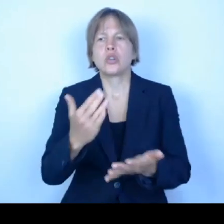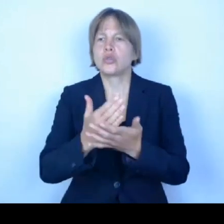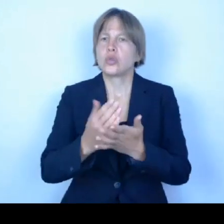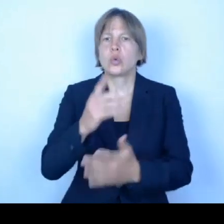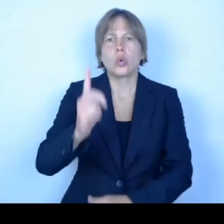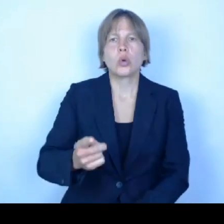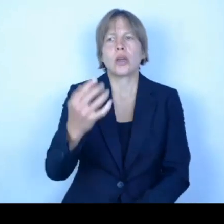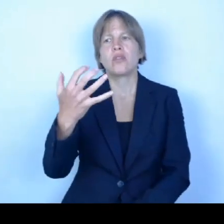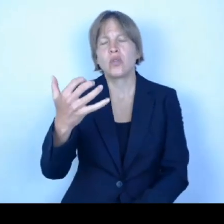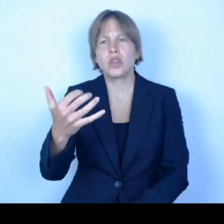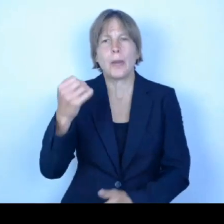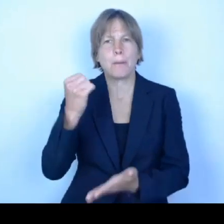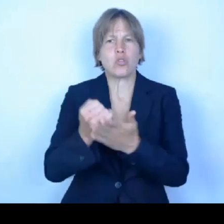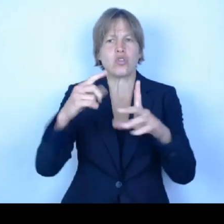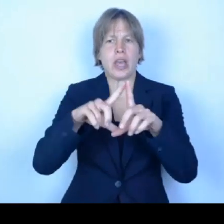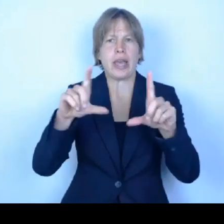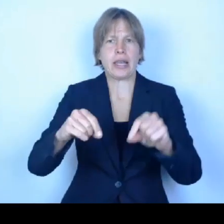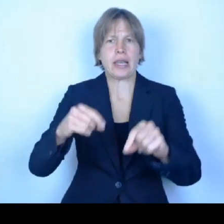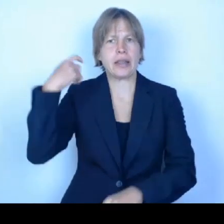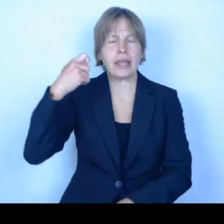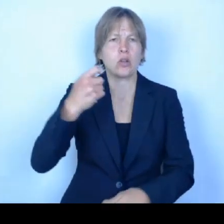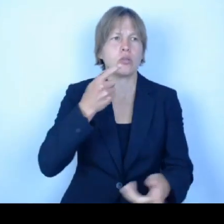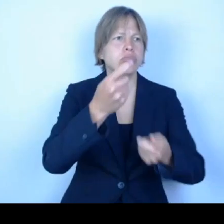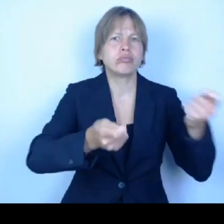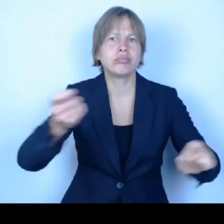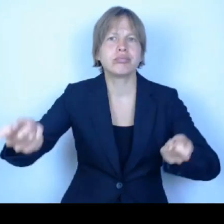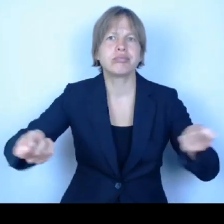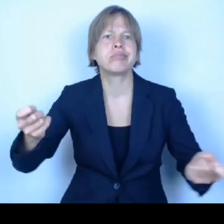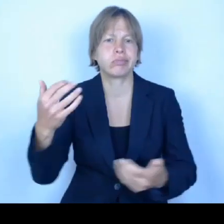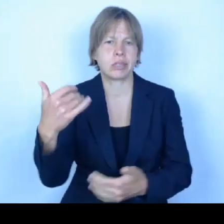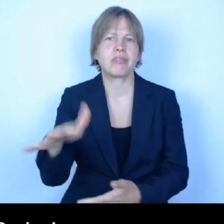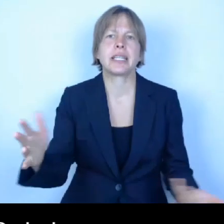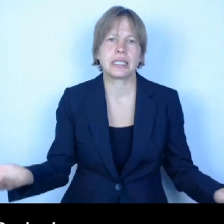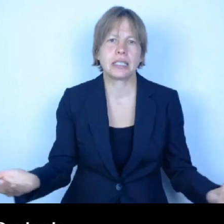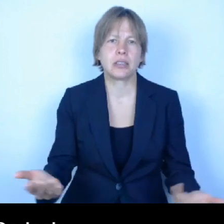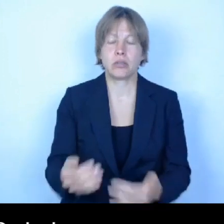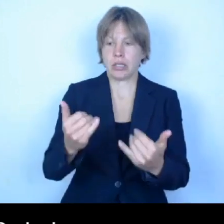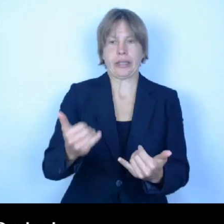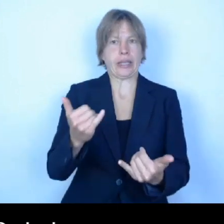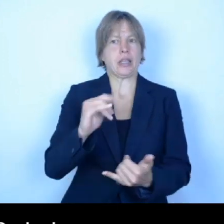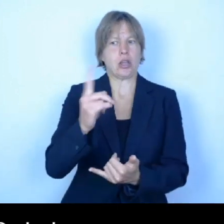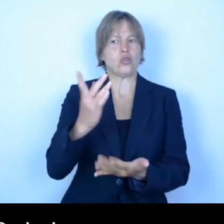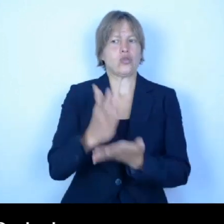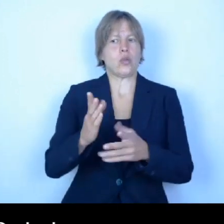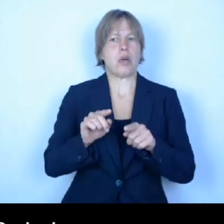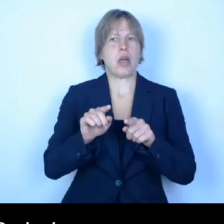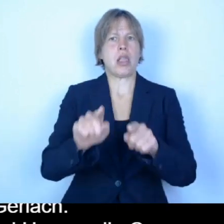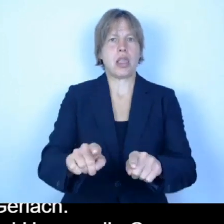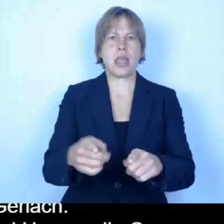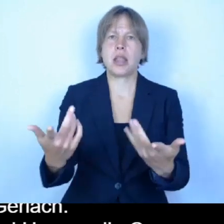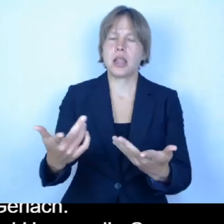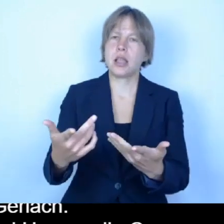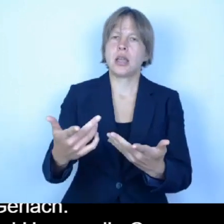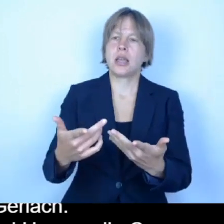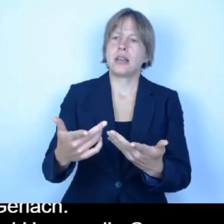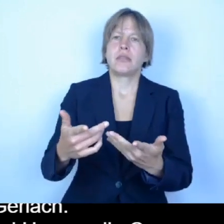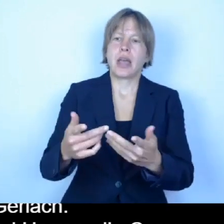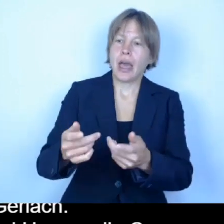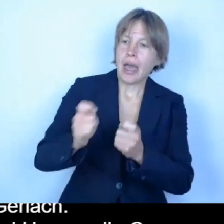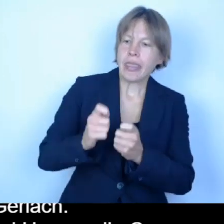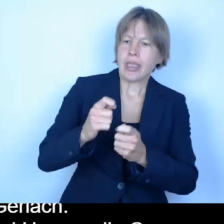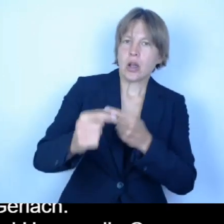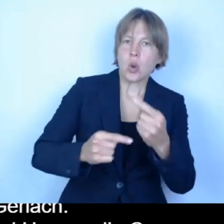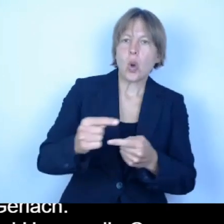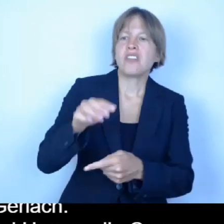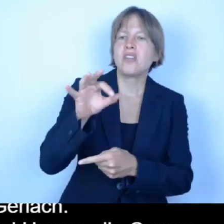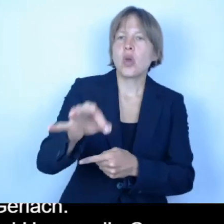die Filmprogrammprämien. Die gibt es ja jedes Jahr. Wir haben die aber dieses Jahr aufgestockt. Wir konnten sie verdoppeln. Es geht bis zu Spitzenprämien